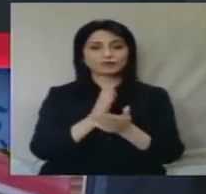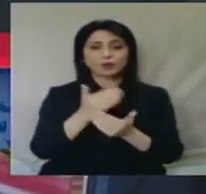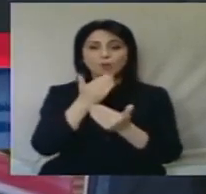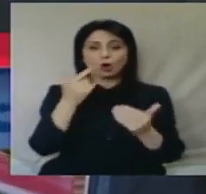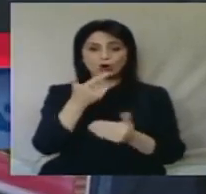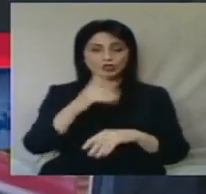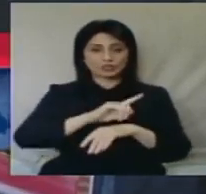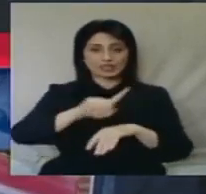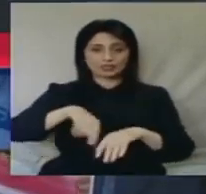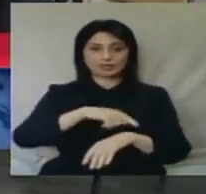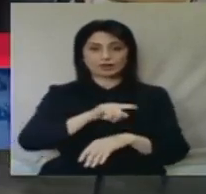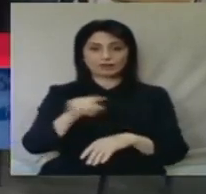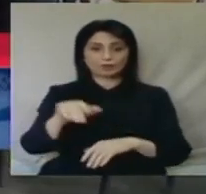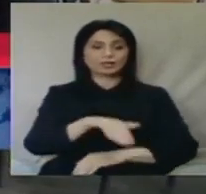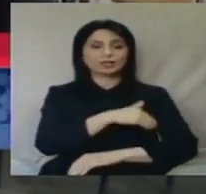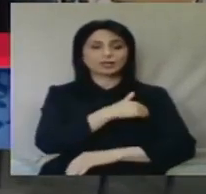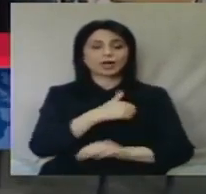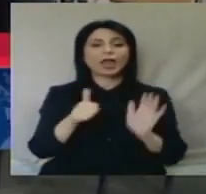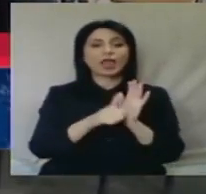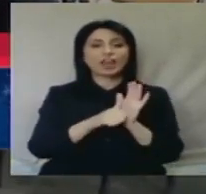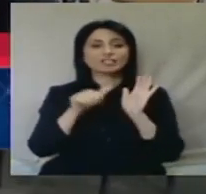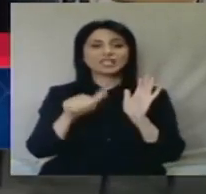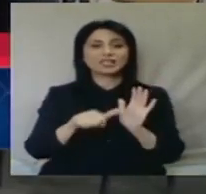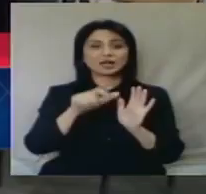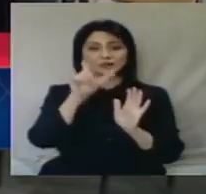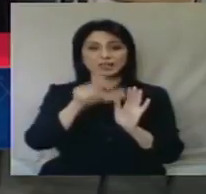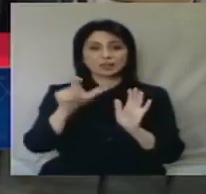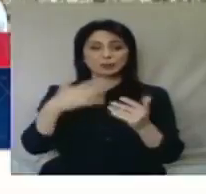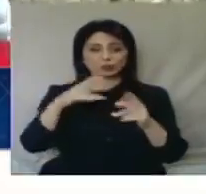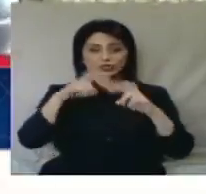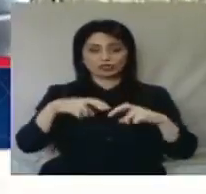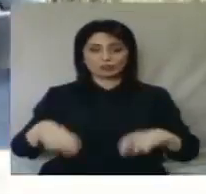24 საათის განმავლობაში ტემპერატურა 6000-მდე პირს შეუმოწმეს.